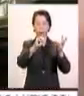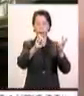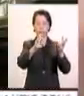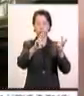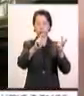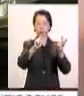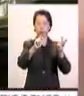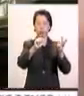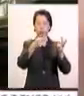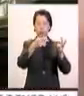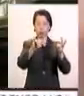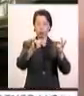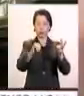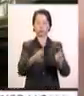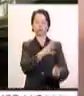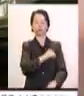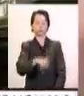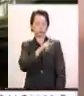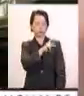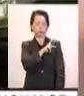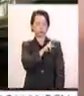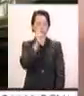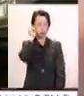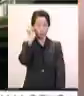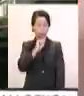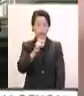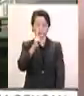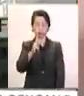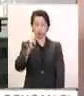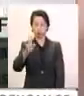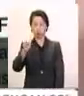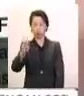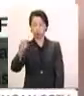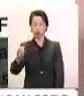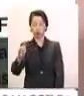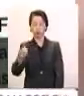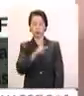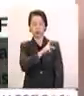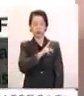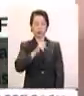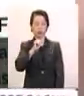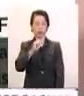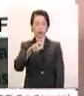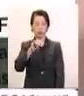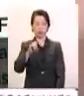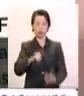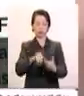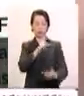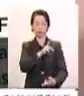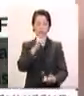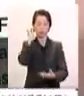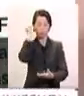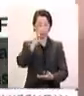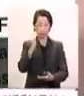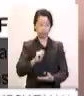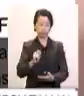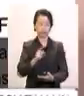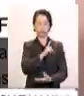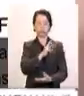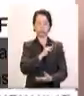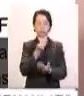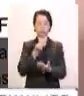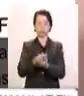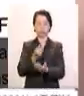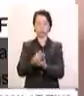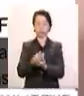Tai. Manakala Ketua Setiausaha KKMM pula, Datuk Dr. Muhammad Ali Muhammad Noor dan Ketua Setiausaha Kementerian